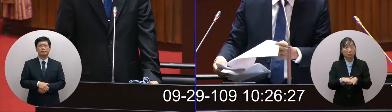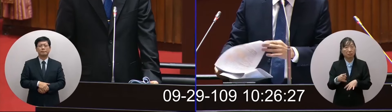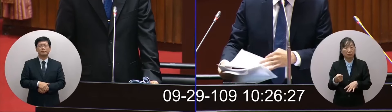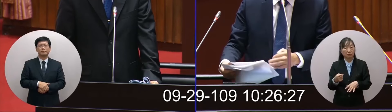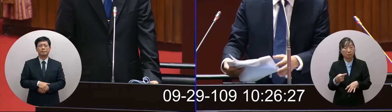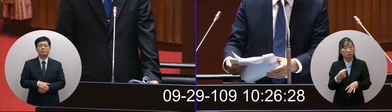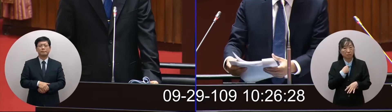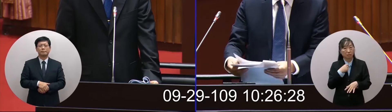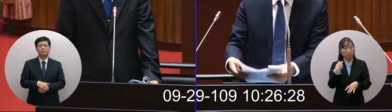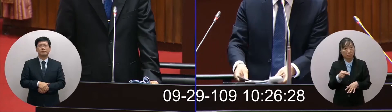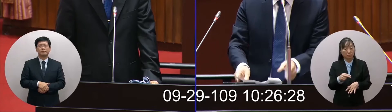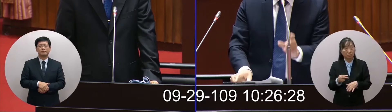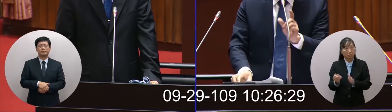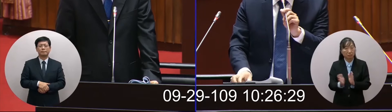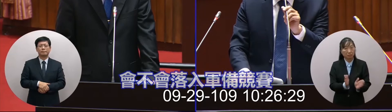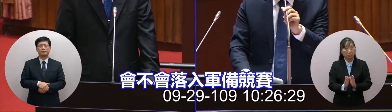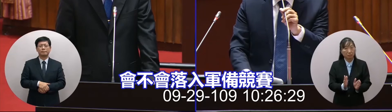赛？